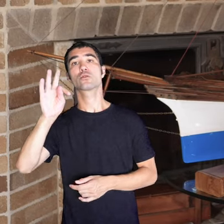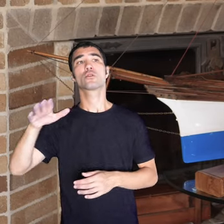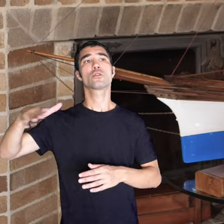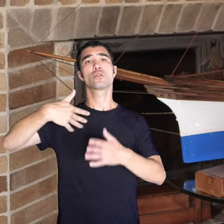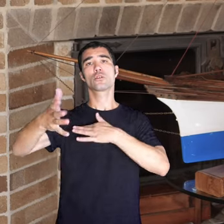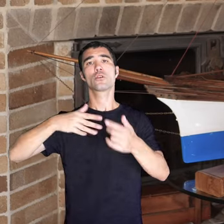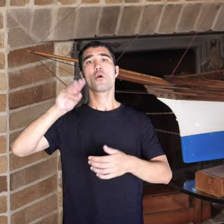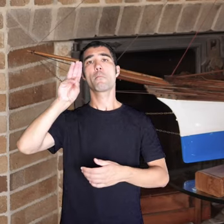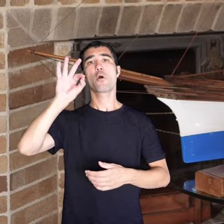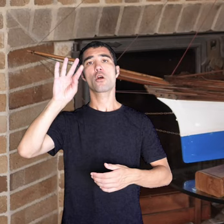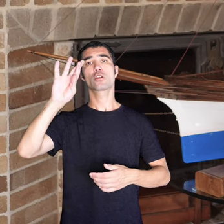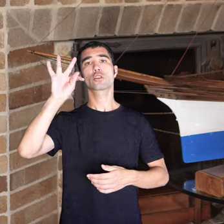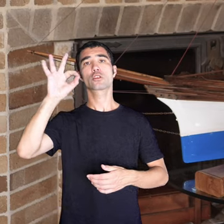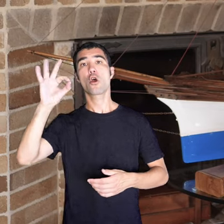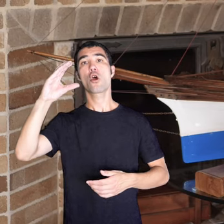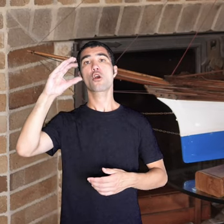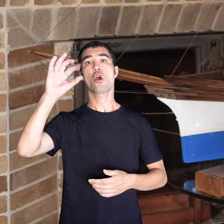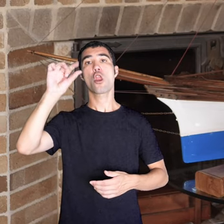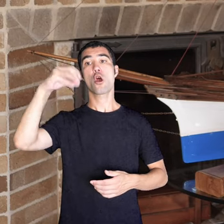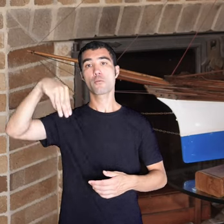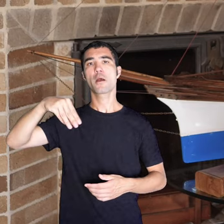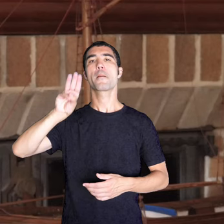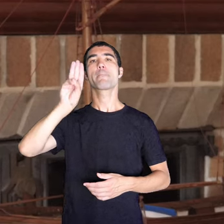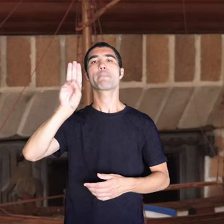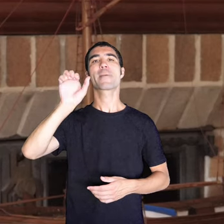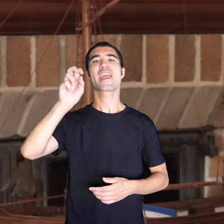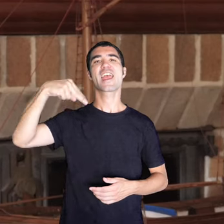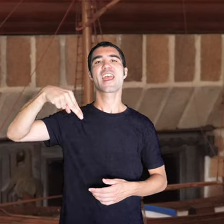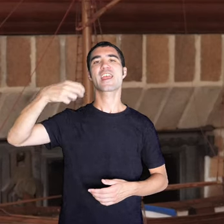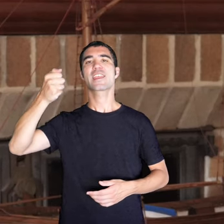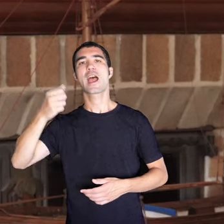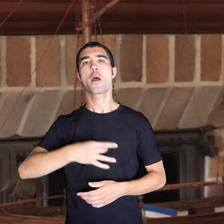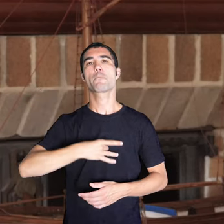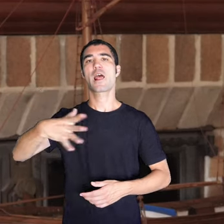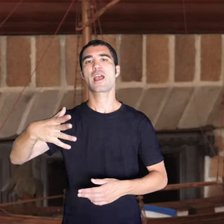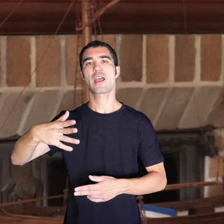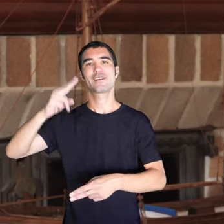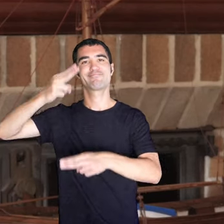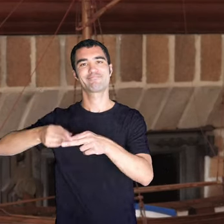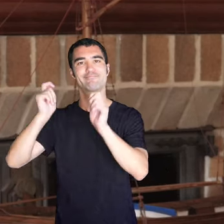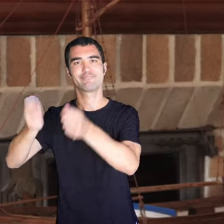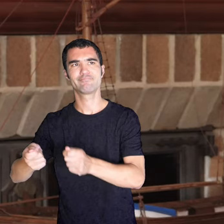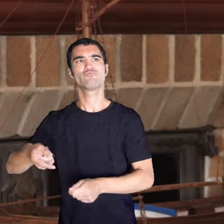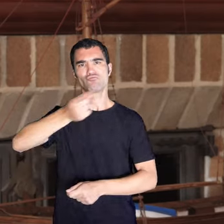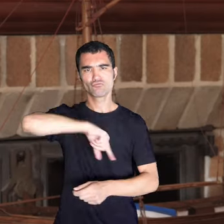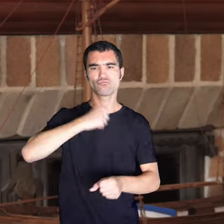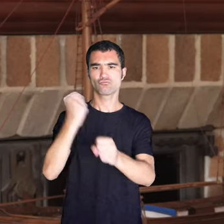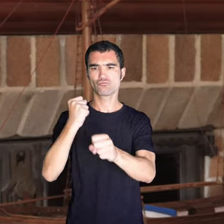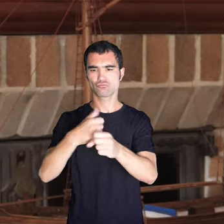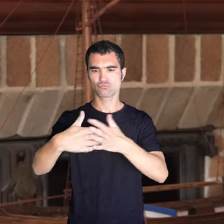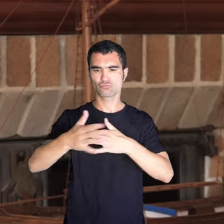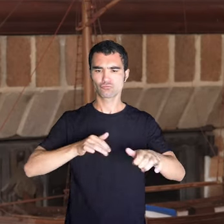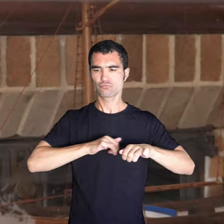Colom, que li varen posar Penya Blanca. En realitat, de qui fem feina com a mestre